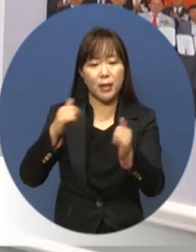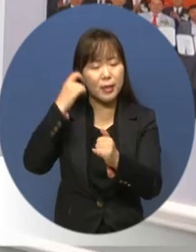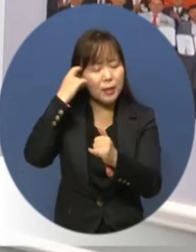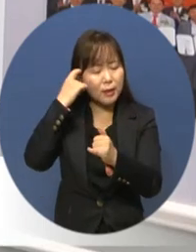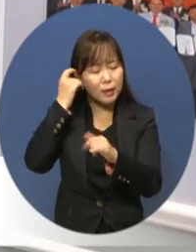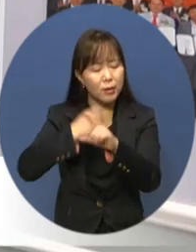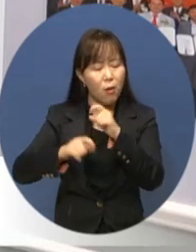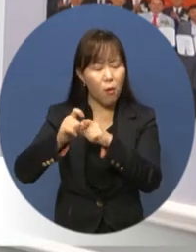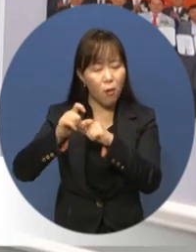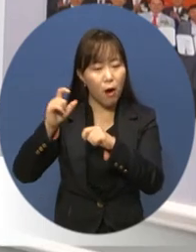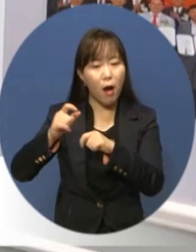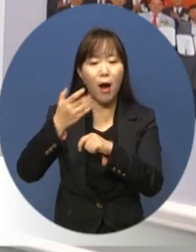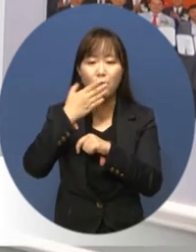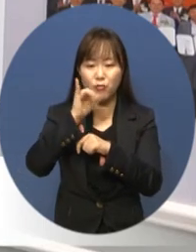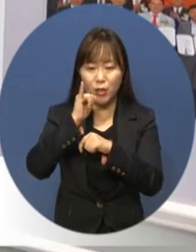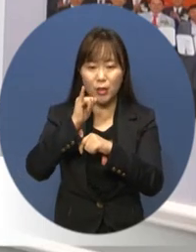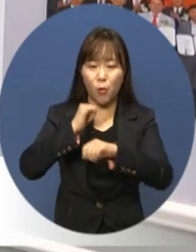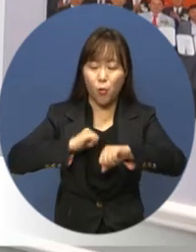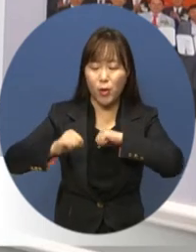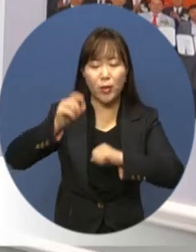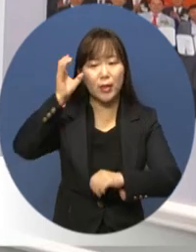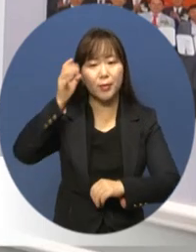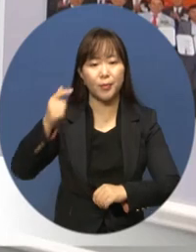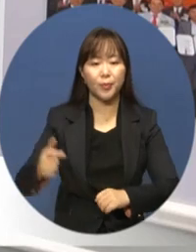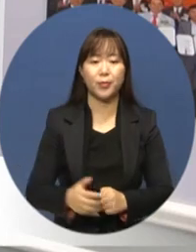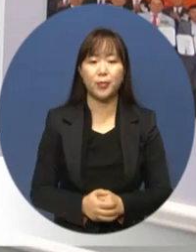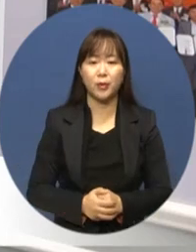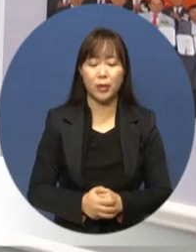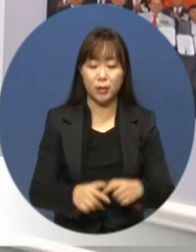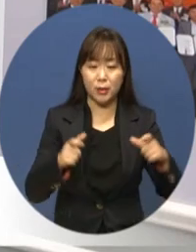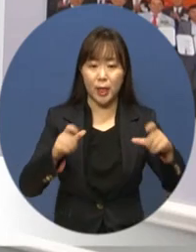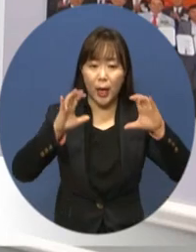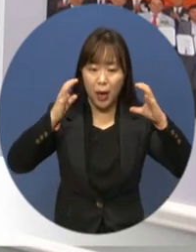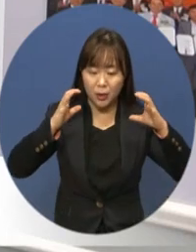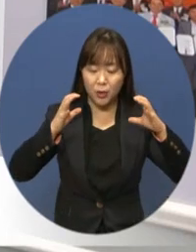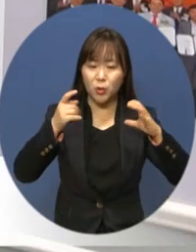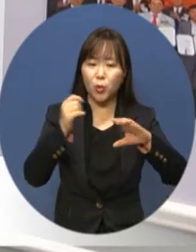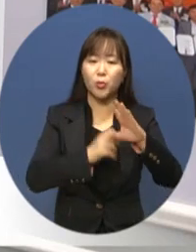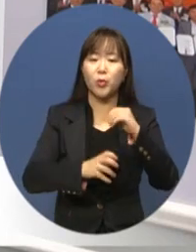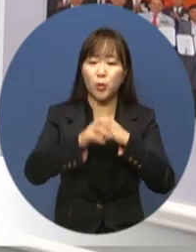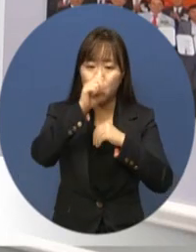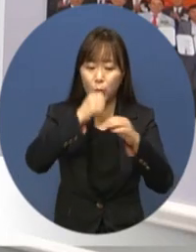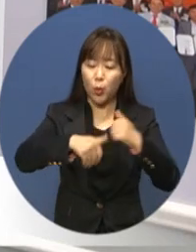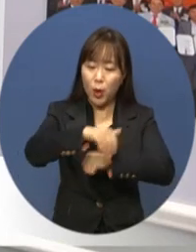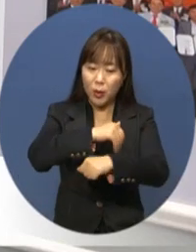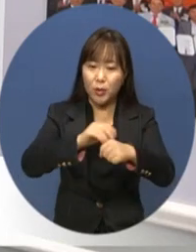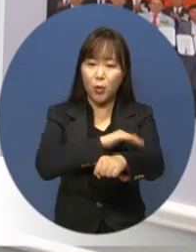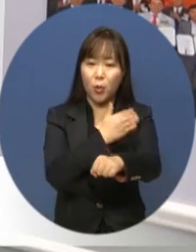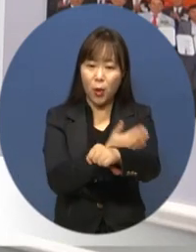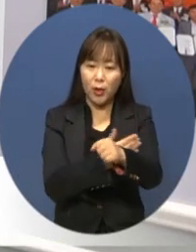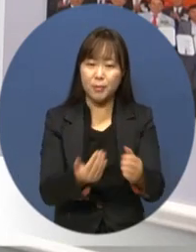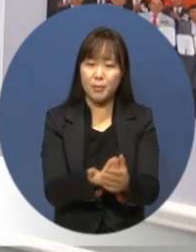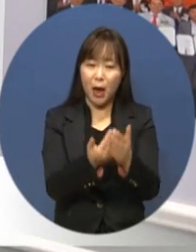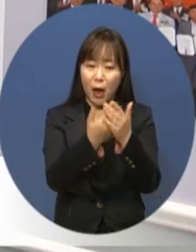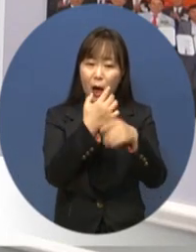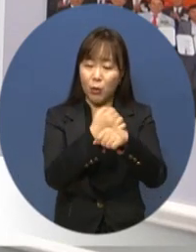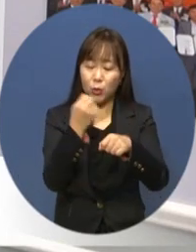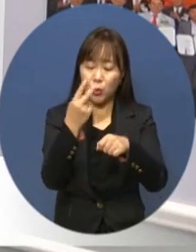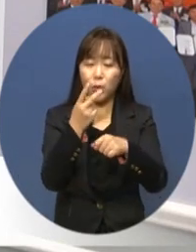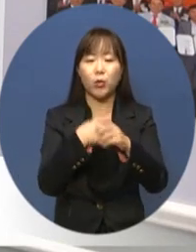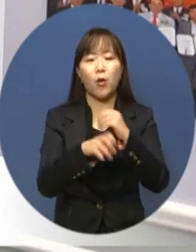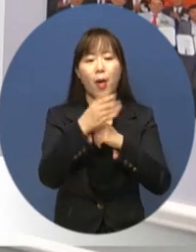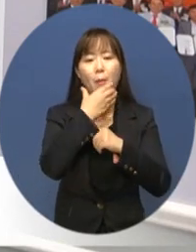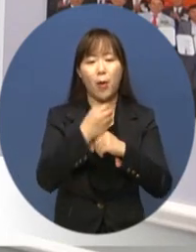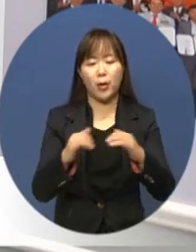인식이 강화될 수 있는 그런 활동을 기대를 하고요. 또 우리 지역의 아이들이 조금 더 나은 환경에서 권리가 증진되고